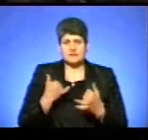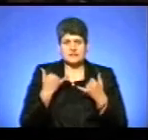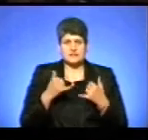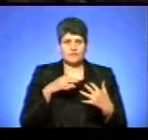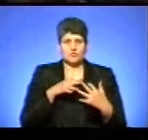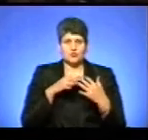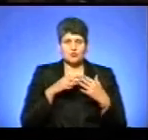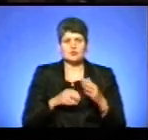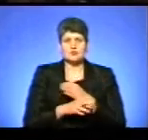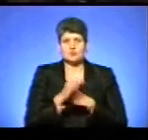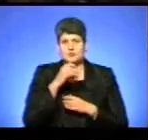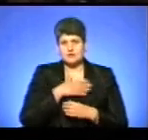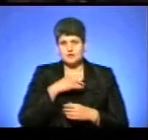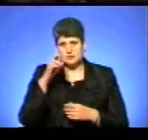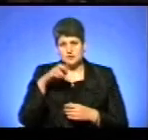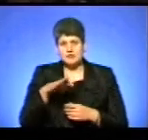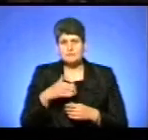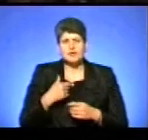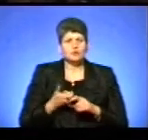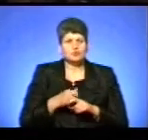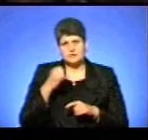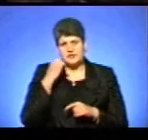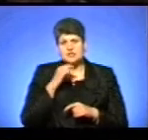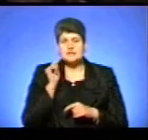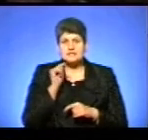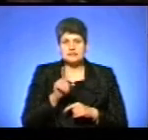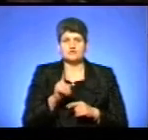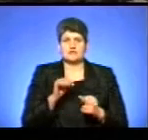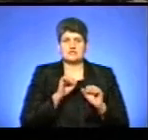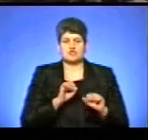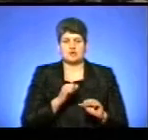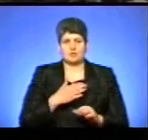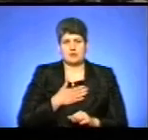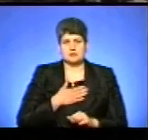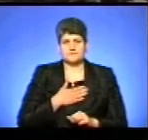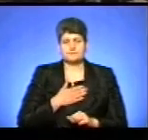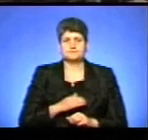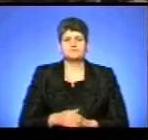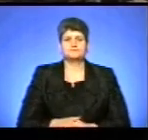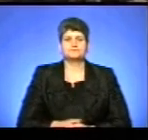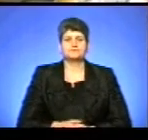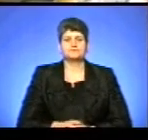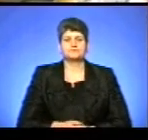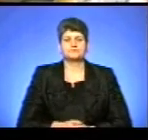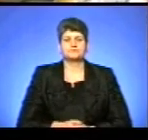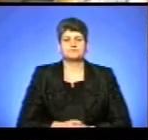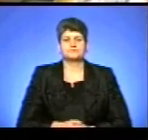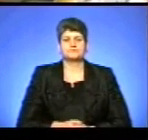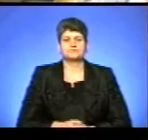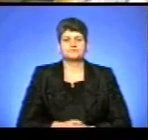воюють на сході нашої країни, і ми дуже вдячні їм за те, що вони захищають нас. Марія Котенко, Юрій Багрій,